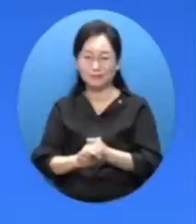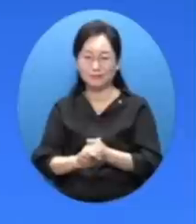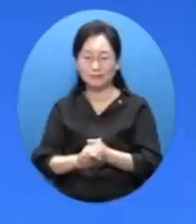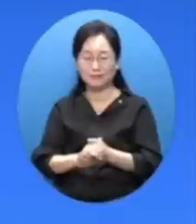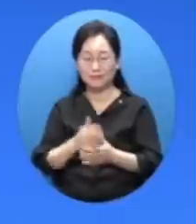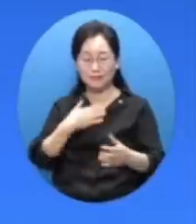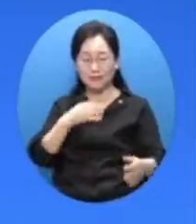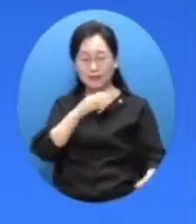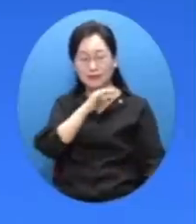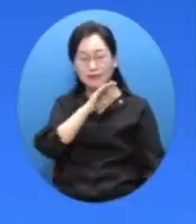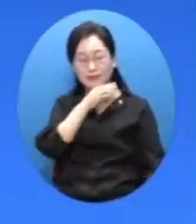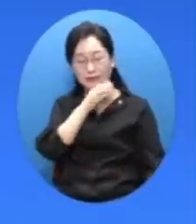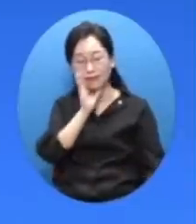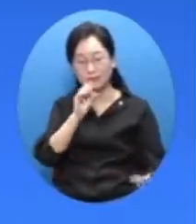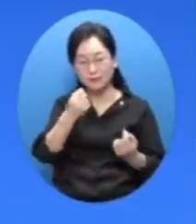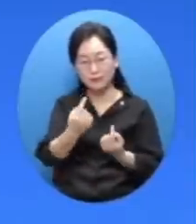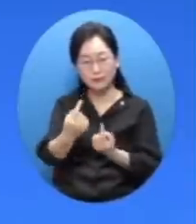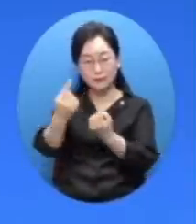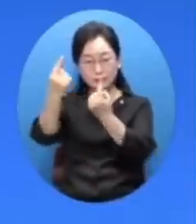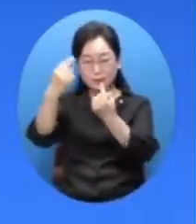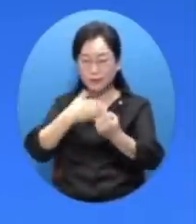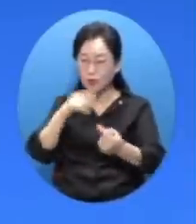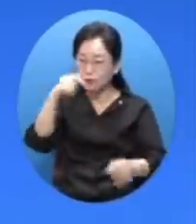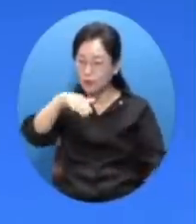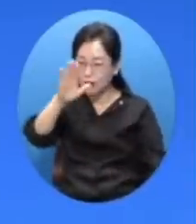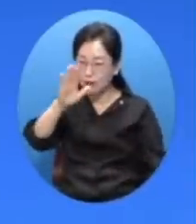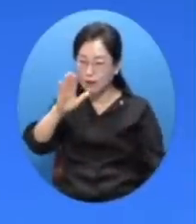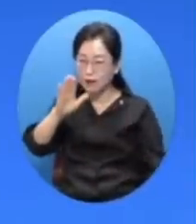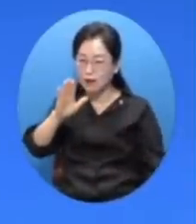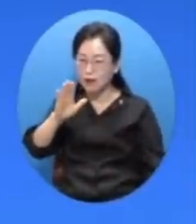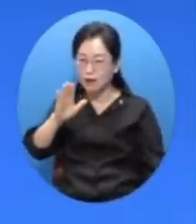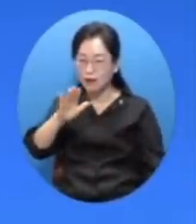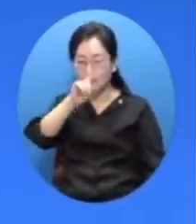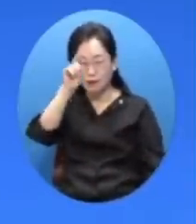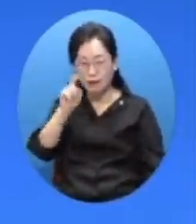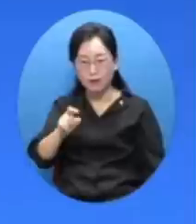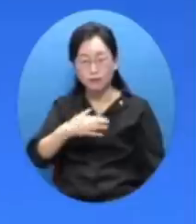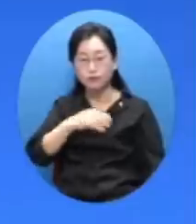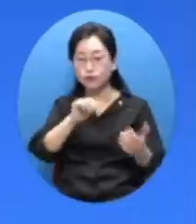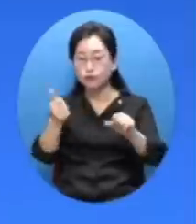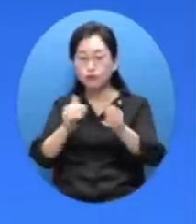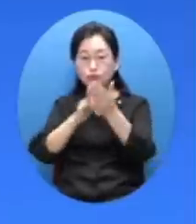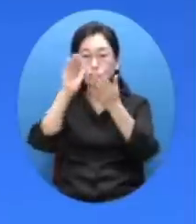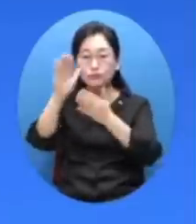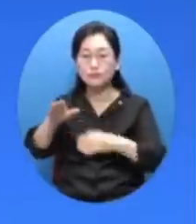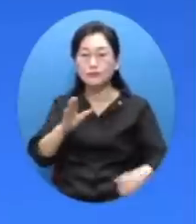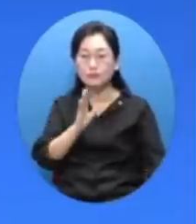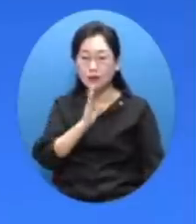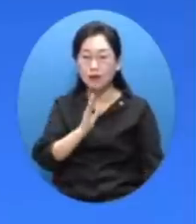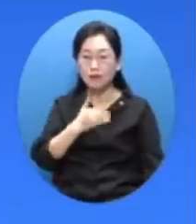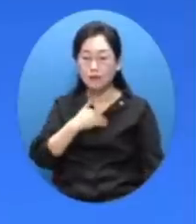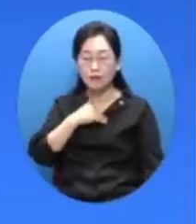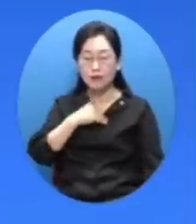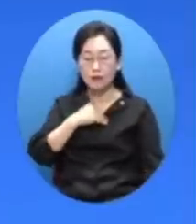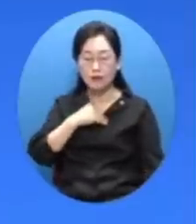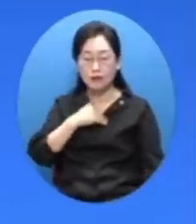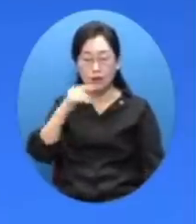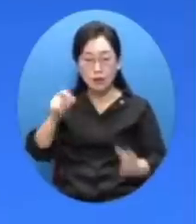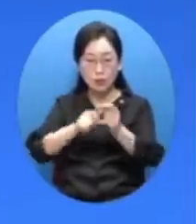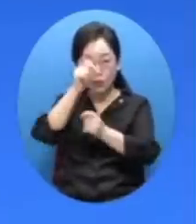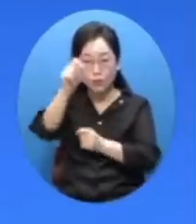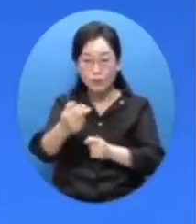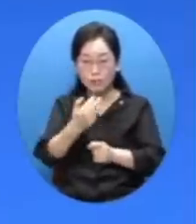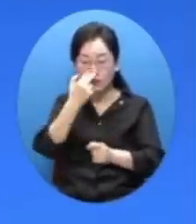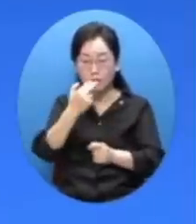나이가 들어가면서 나는 어디로 가고 있는가? 죽음 이후에 과연 영원한 세계가 있는